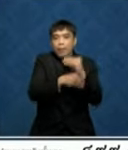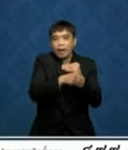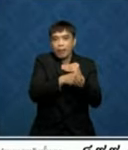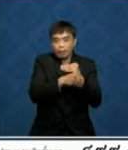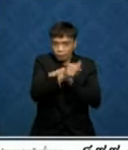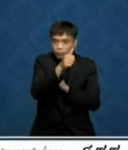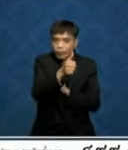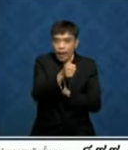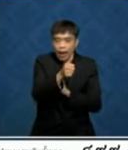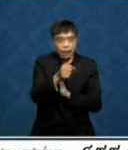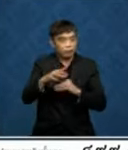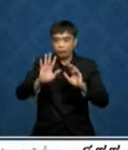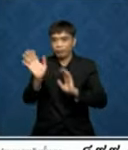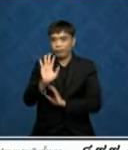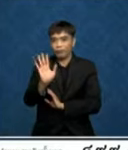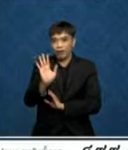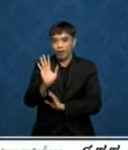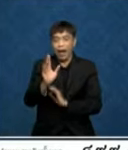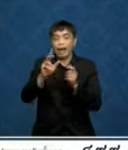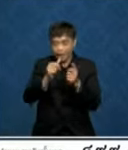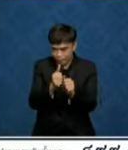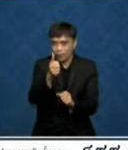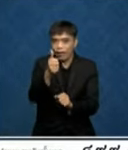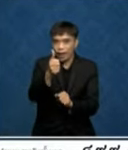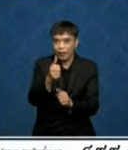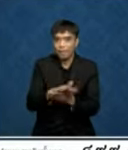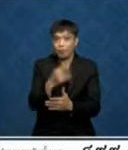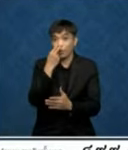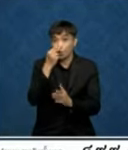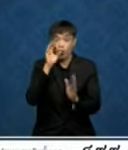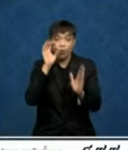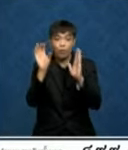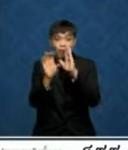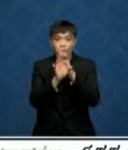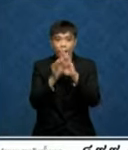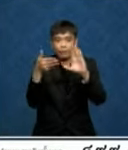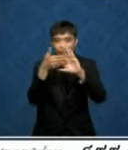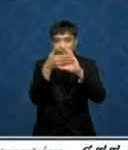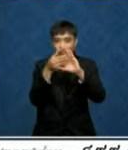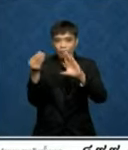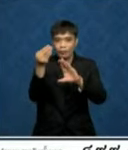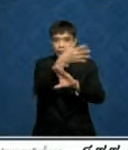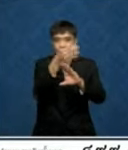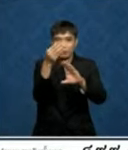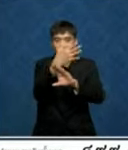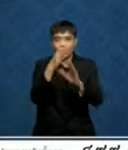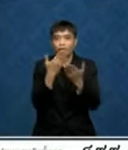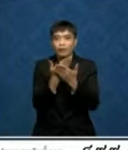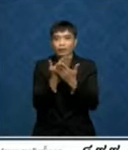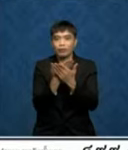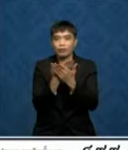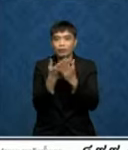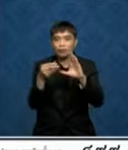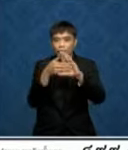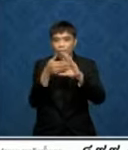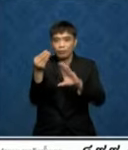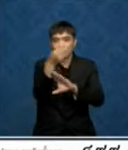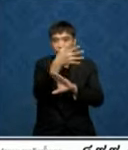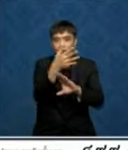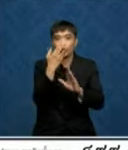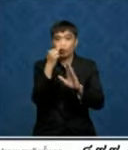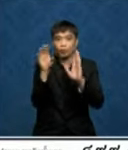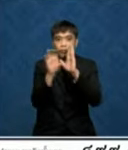ายจ่ายประจำปีงบประมาณถัดไปได้นะครับฝ่ายโสดผมมีได้ส่งสไลด์ประกอบไปนะครับเดี๋ยวช่วยเอาสไลด์ขึ้นให้